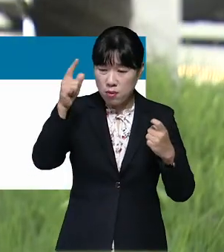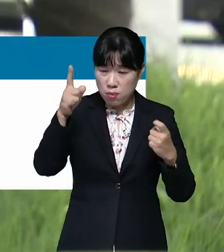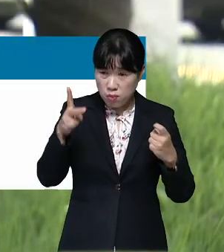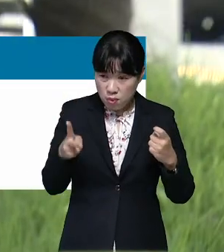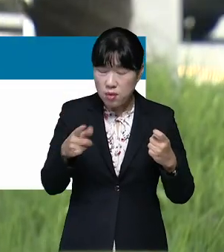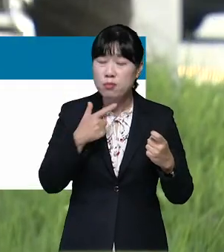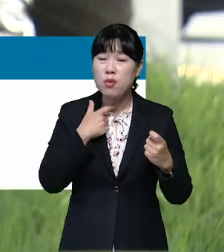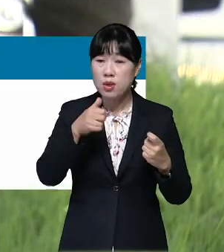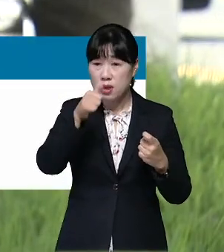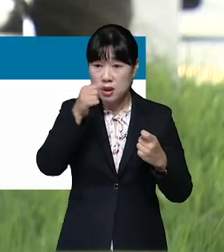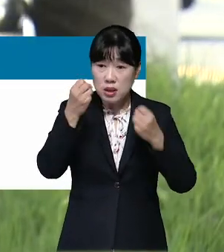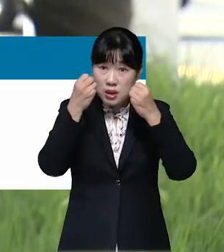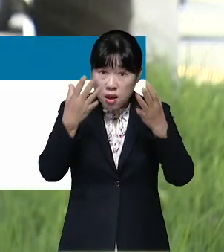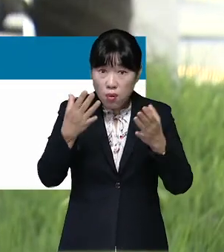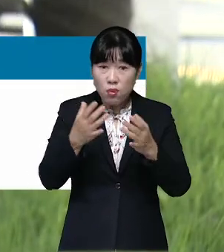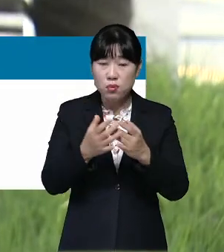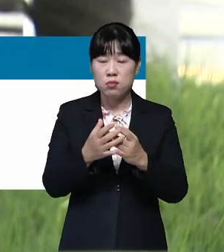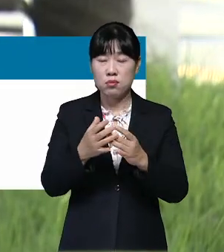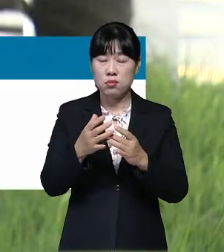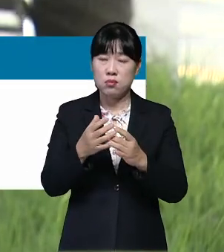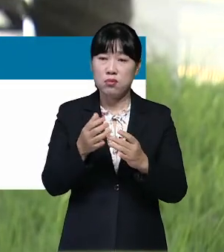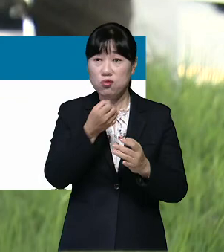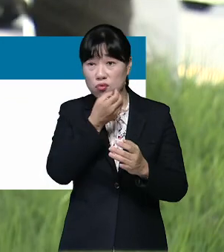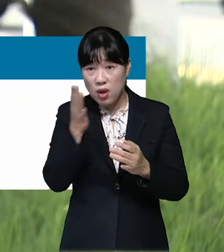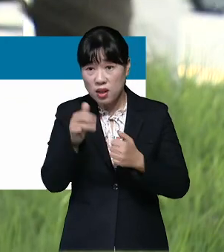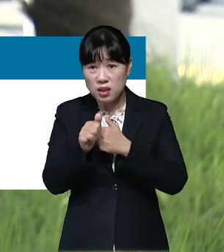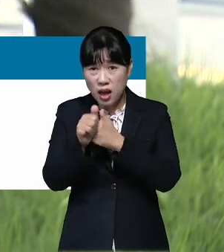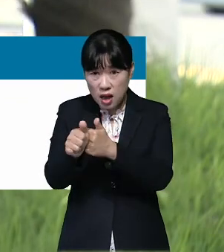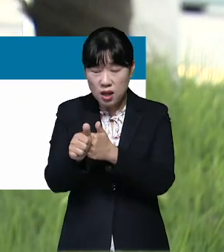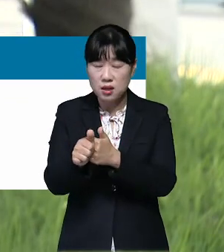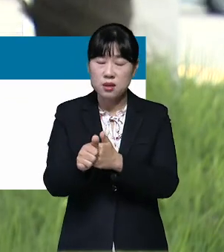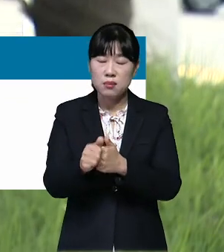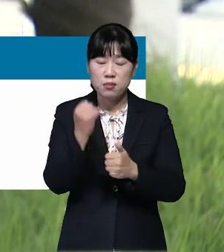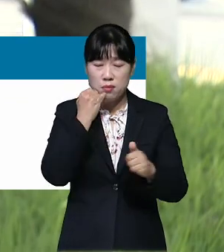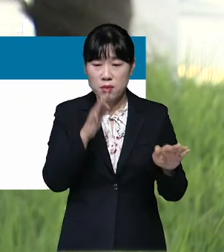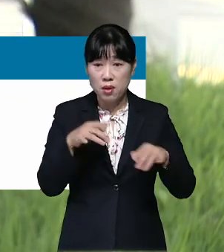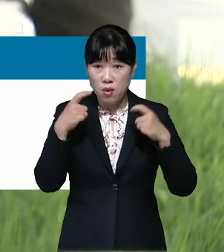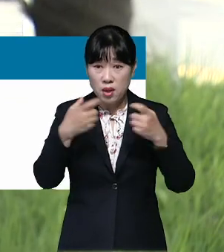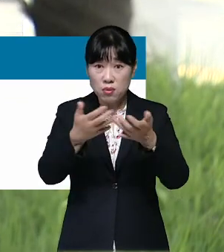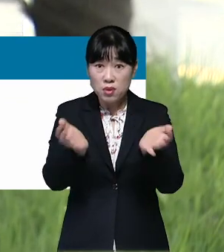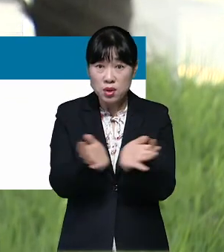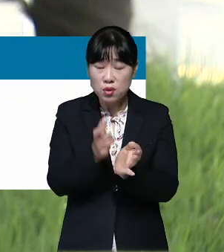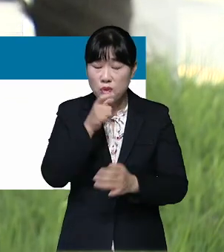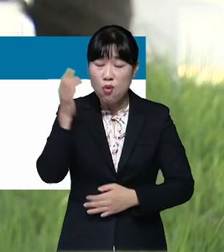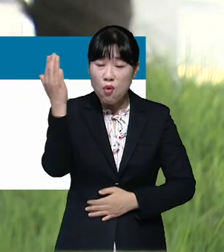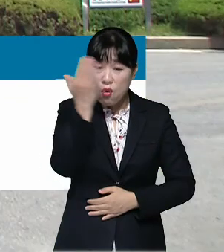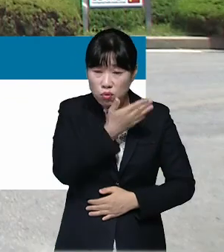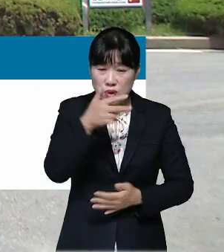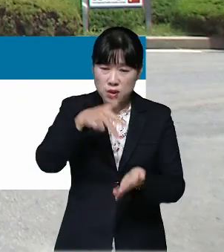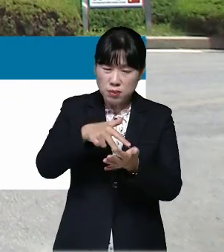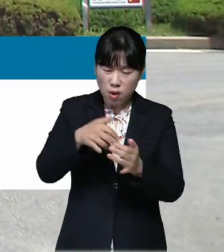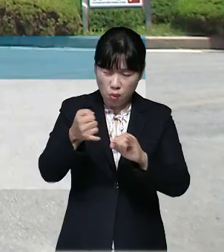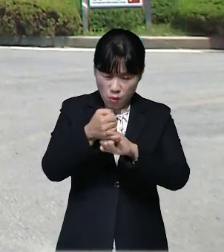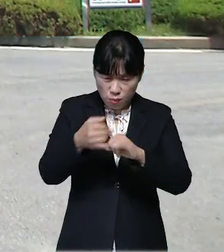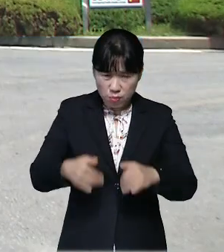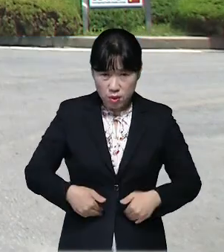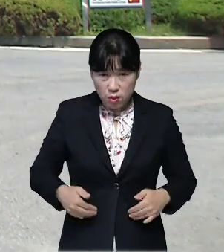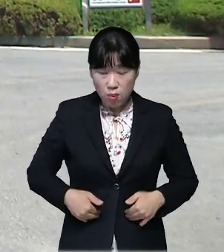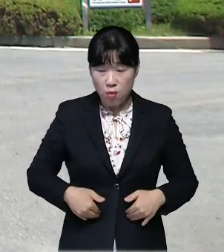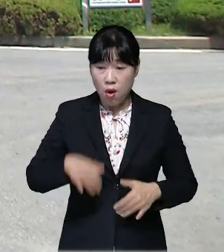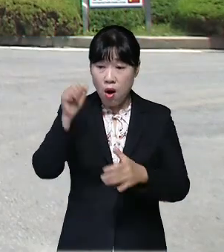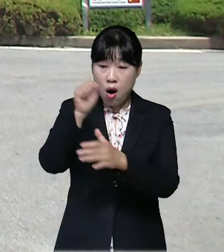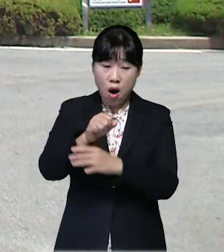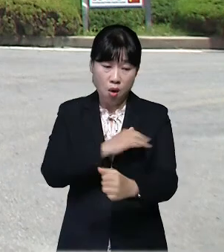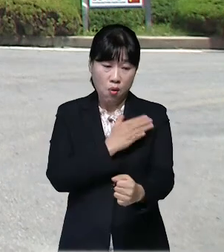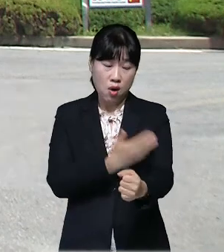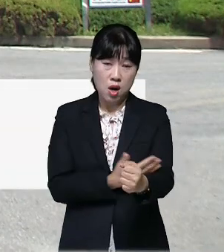새로운 트렌드의 해양 관광 도시로서 경도 개발은 여수로서는 꼭 당연히 또 필요하고. 인허가권을